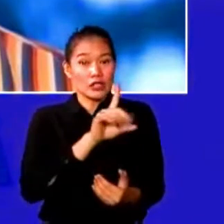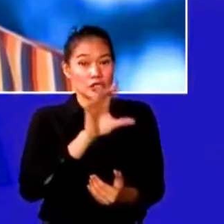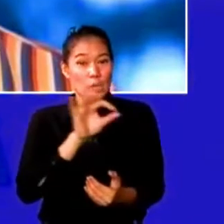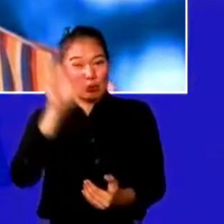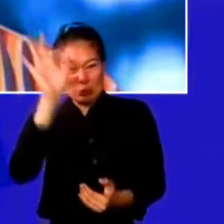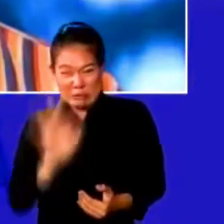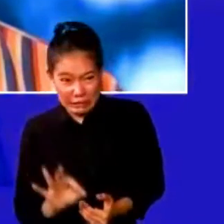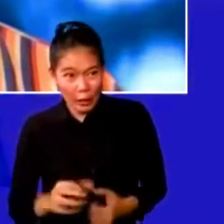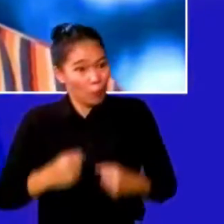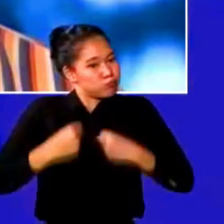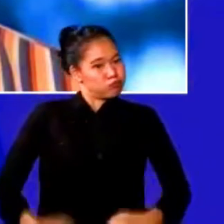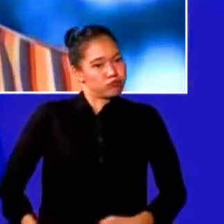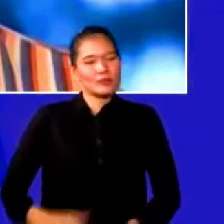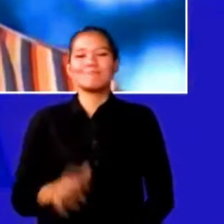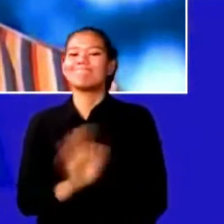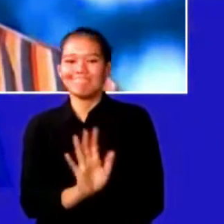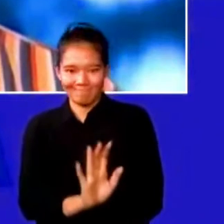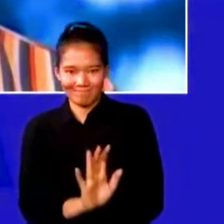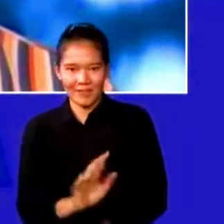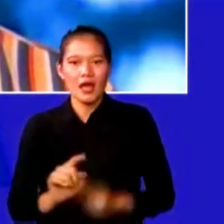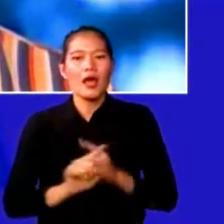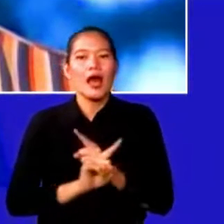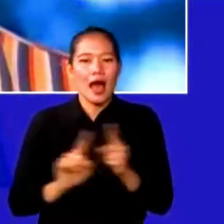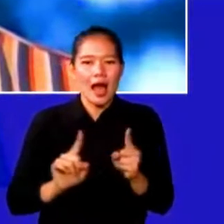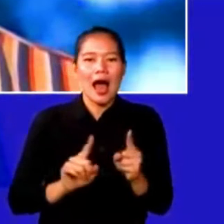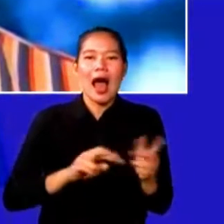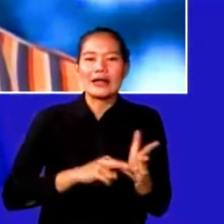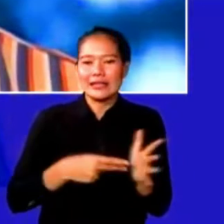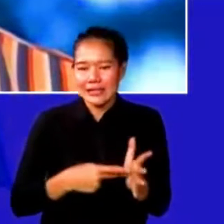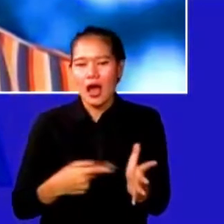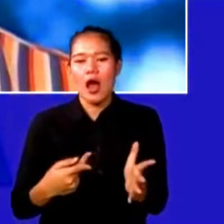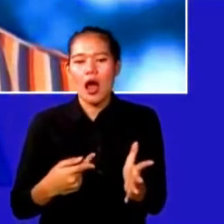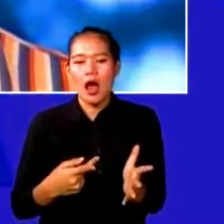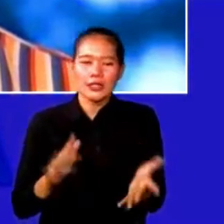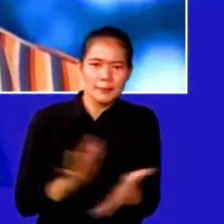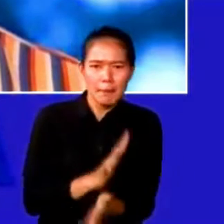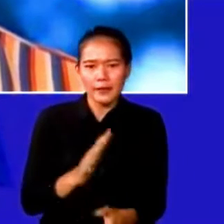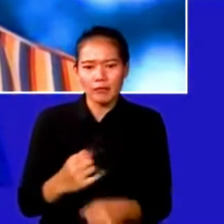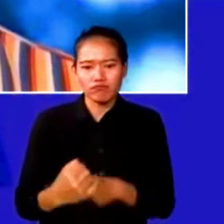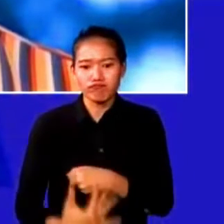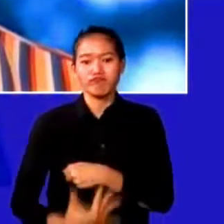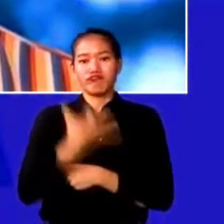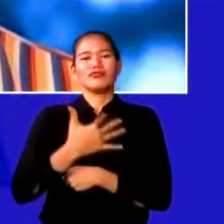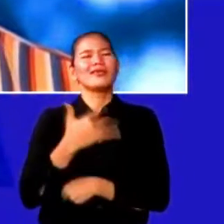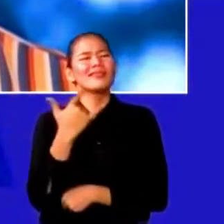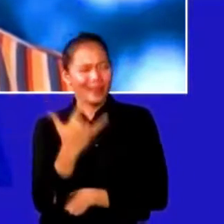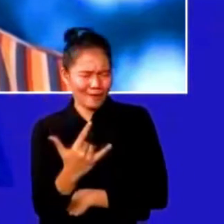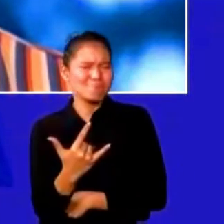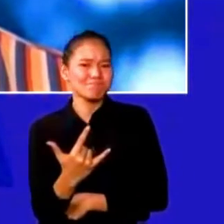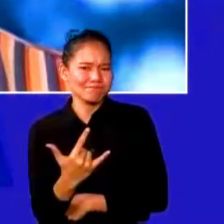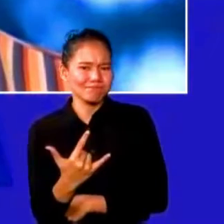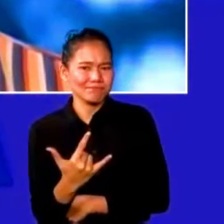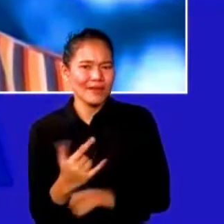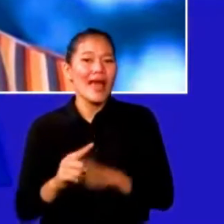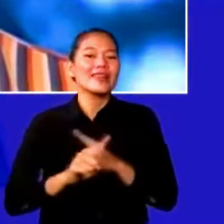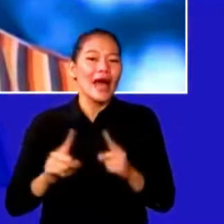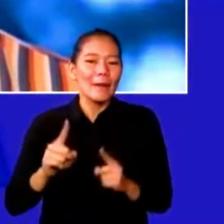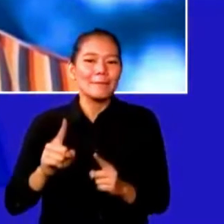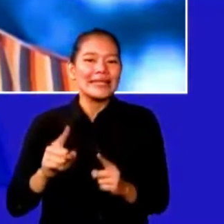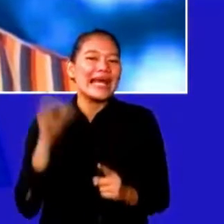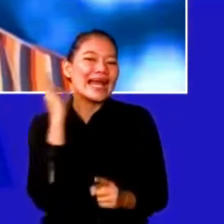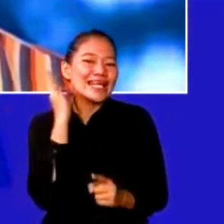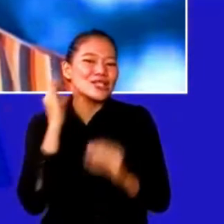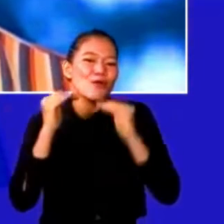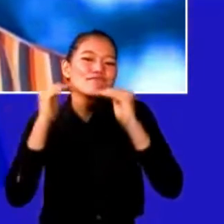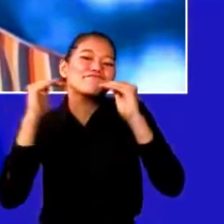100% kebal jadi sense atau kemungkinan untuk terinfeksi itu tetap ada walaupun diperkecil